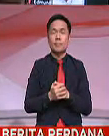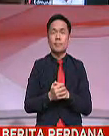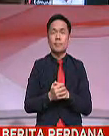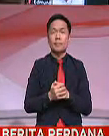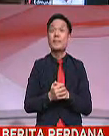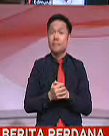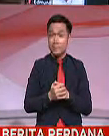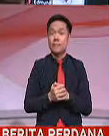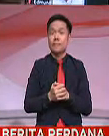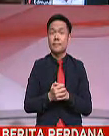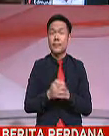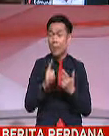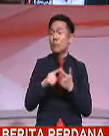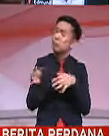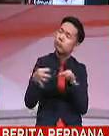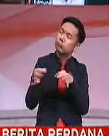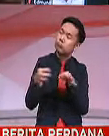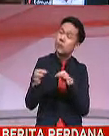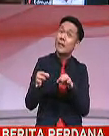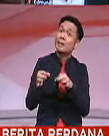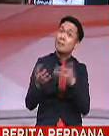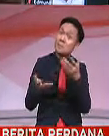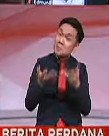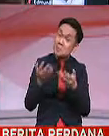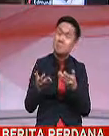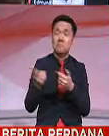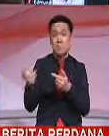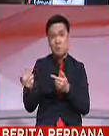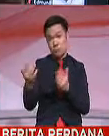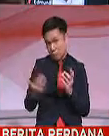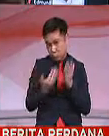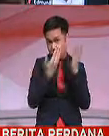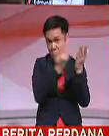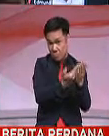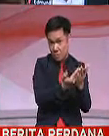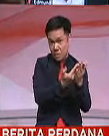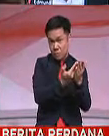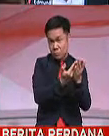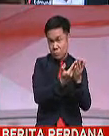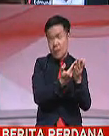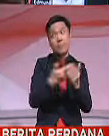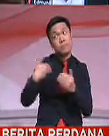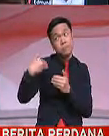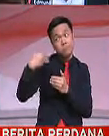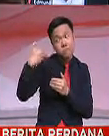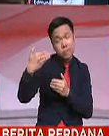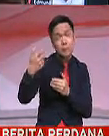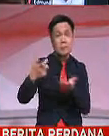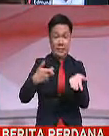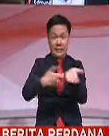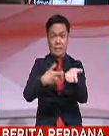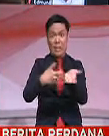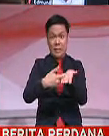Kita akan beritahu lebih lanjut, katakan ada cadangan untuk boleh kita bawa balik pembelian ni